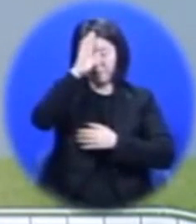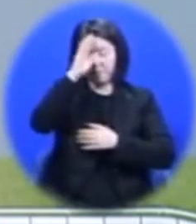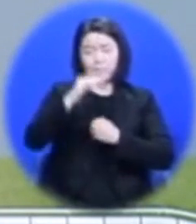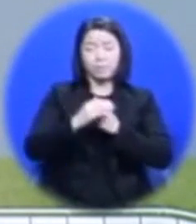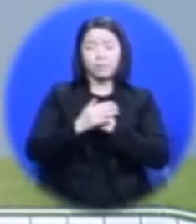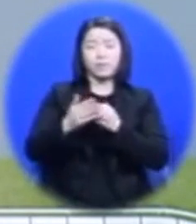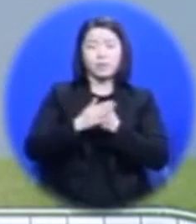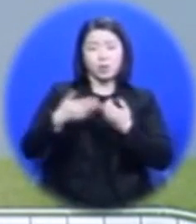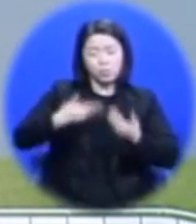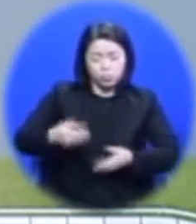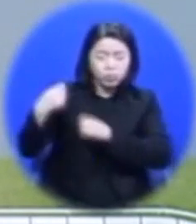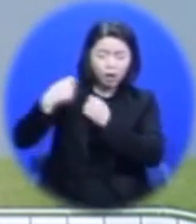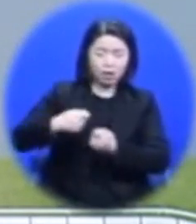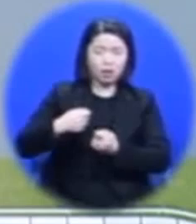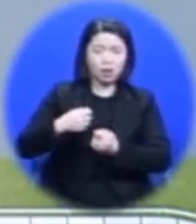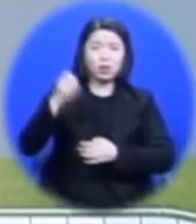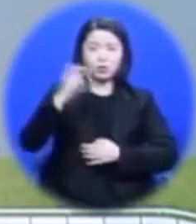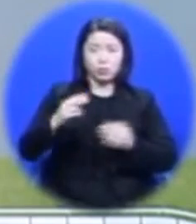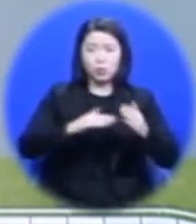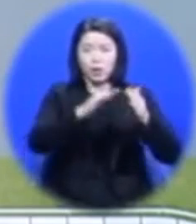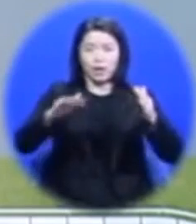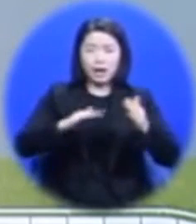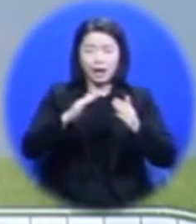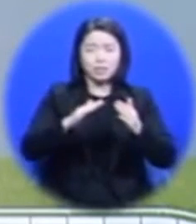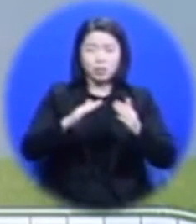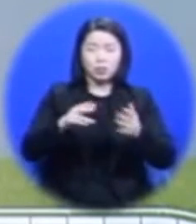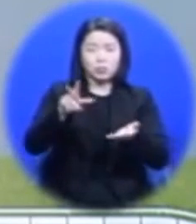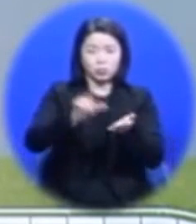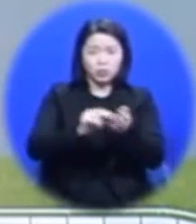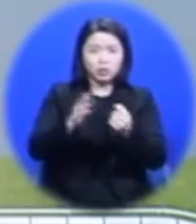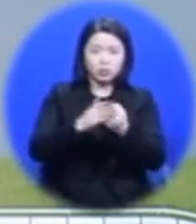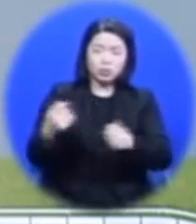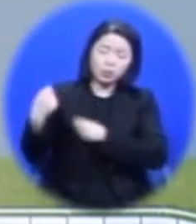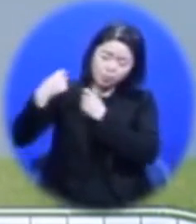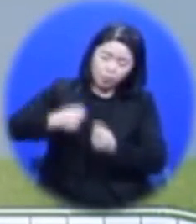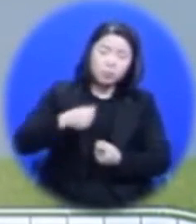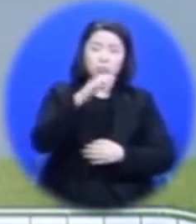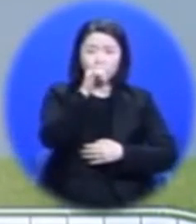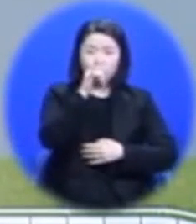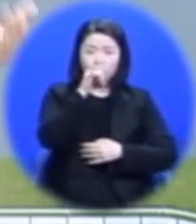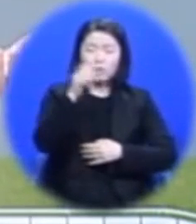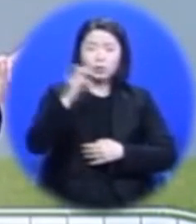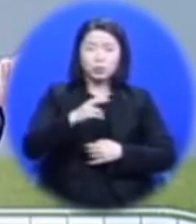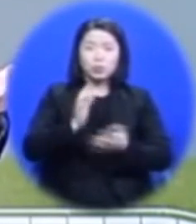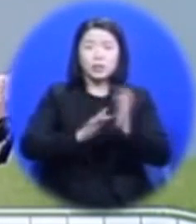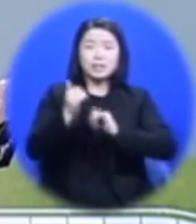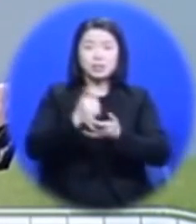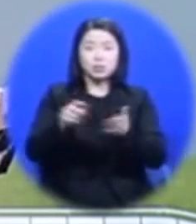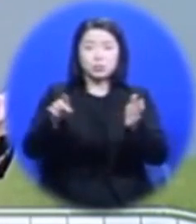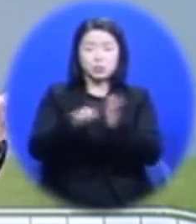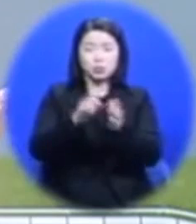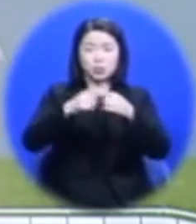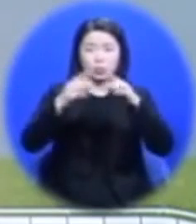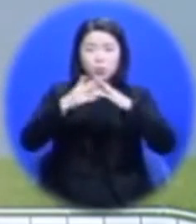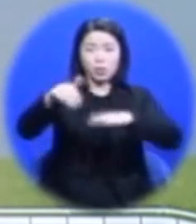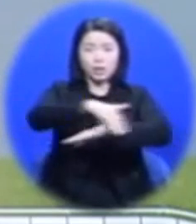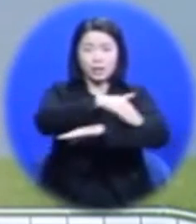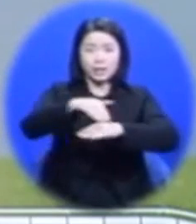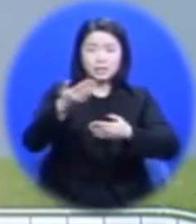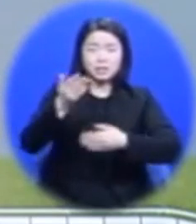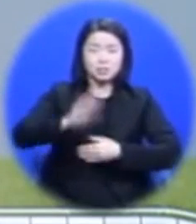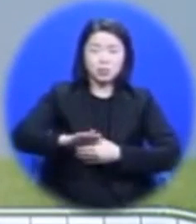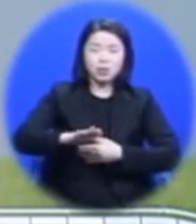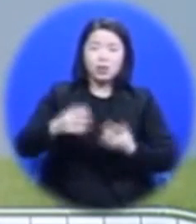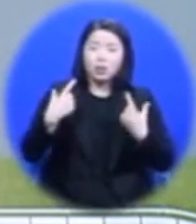있고 가정 문제 때문에 내가 또 무거운 짐을 지고 살고 예수 믿고 교회 다니지만 여전히